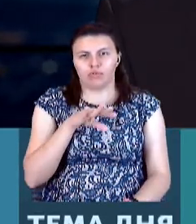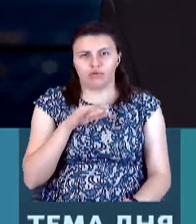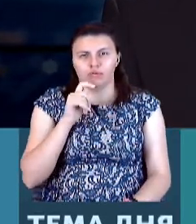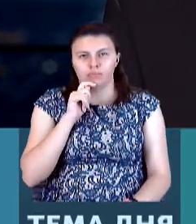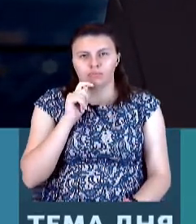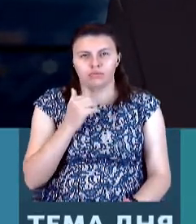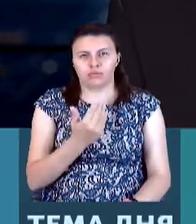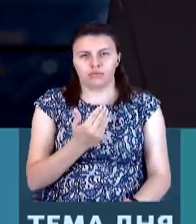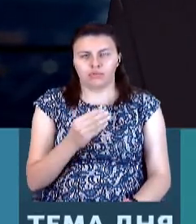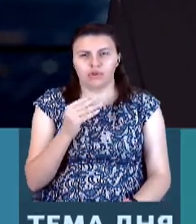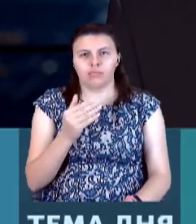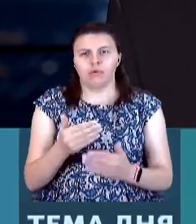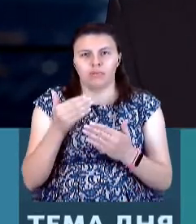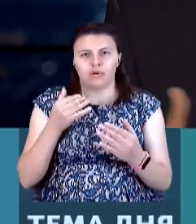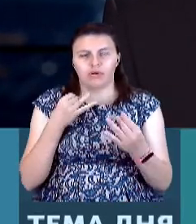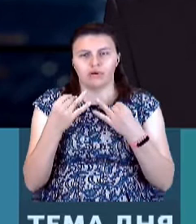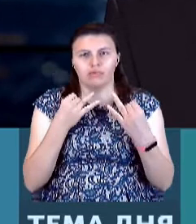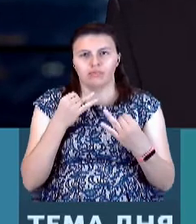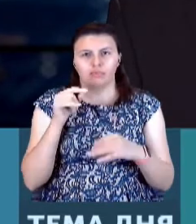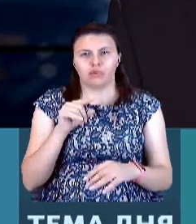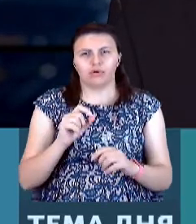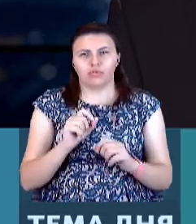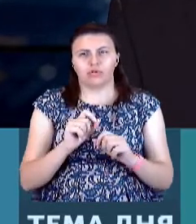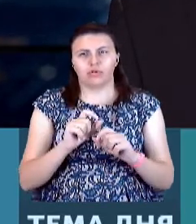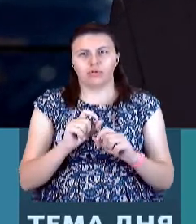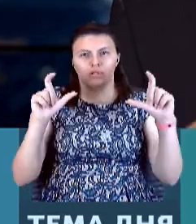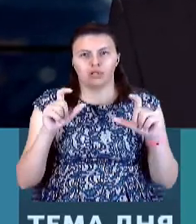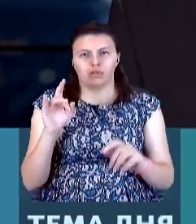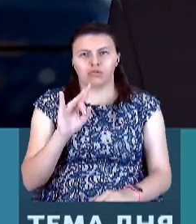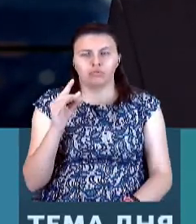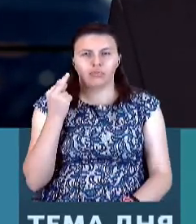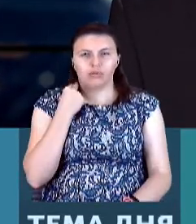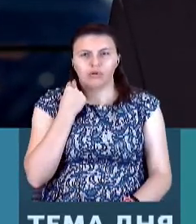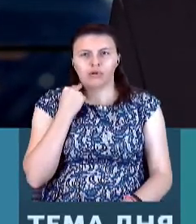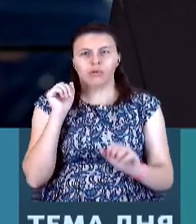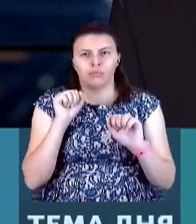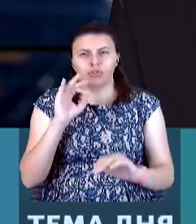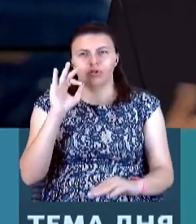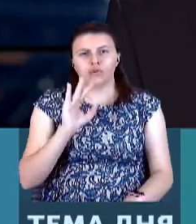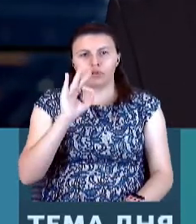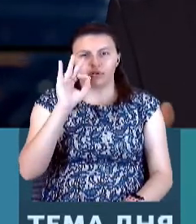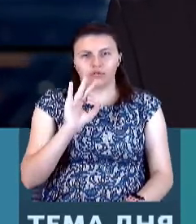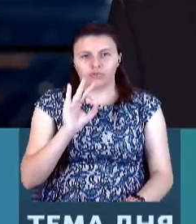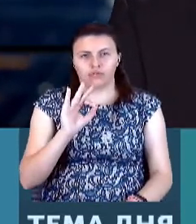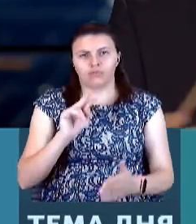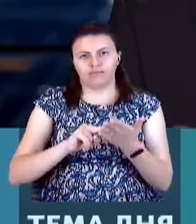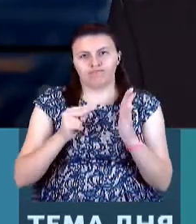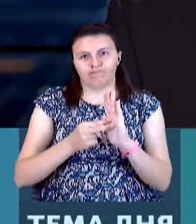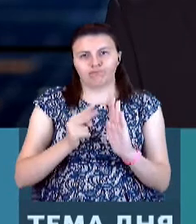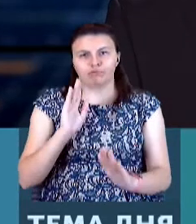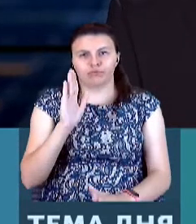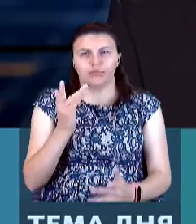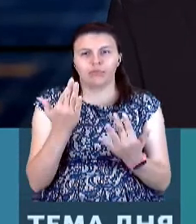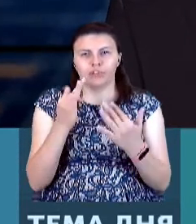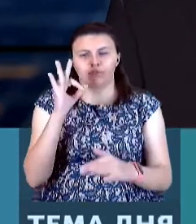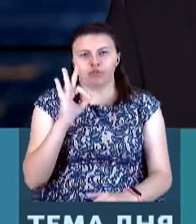Пані Марія, попередньо ми з вами говорили про зростання розміру податків. Чи можете ви відсотково якось прогнозувати, скільки це